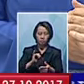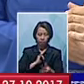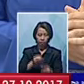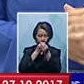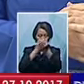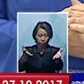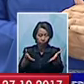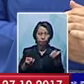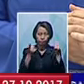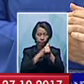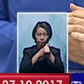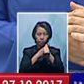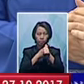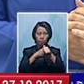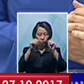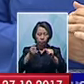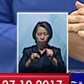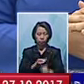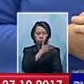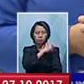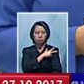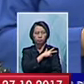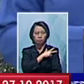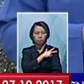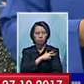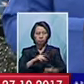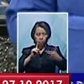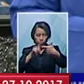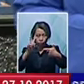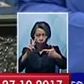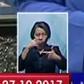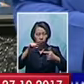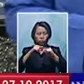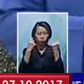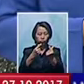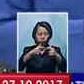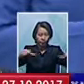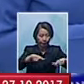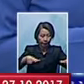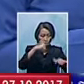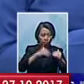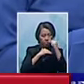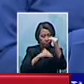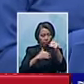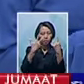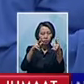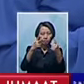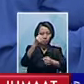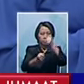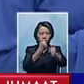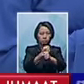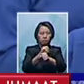mengumumkan pertama, kenaikan pangkat time-based kali kedua bagi kumpulan pelaksana untuk tempoh 13